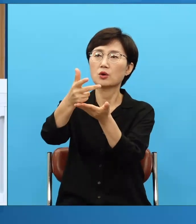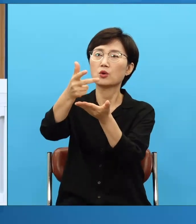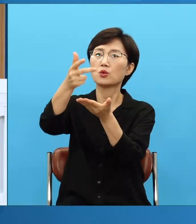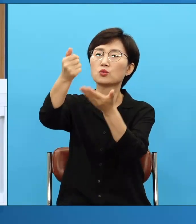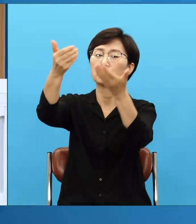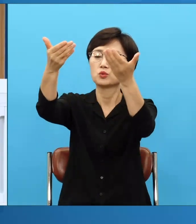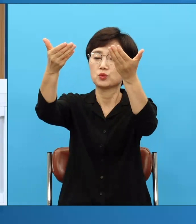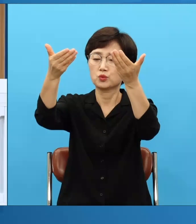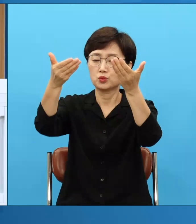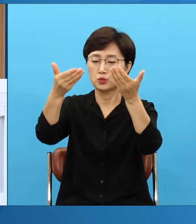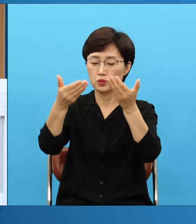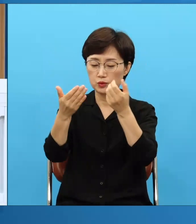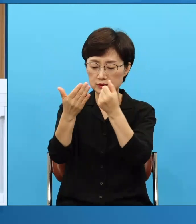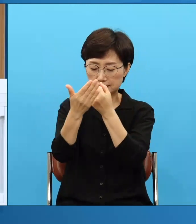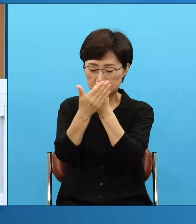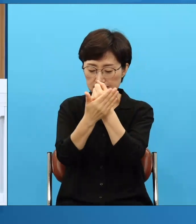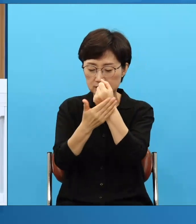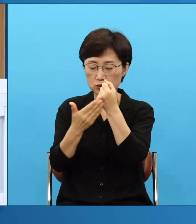내 구주